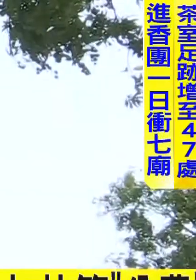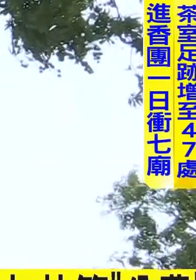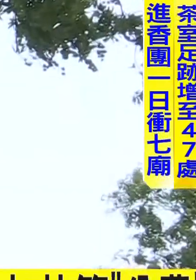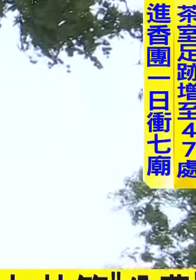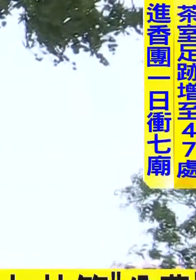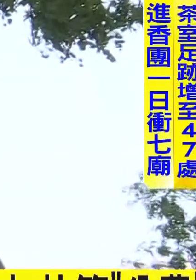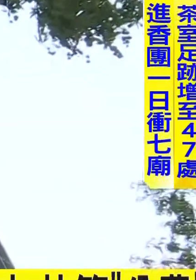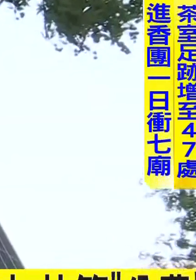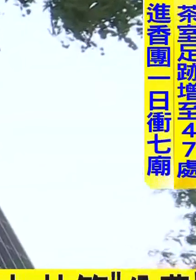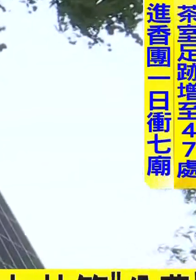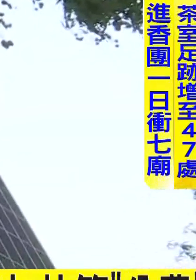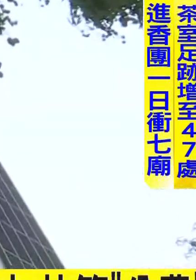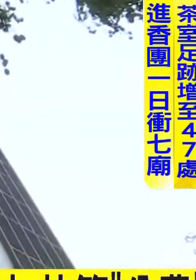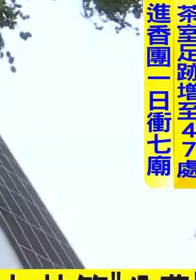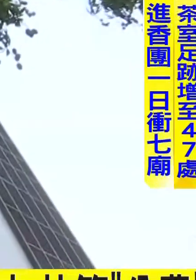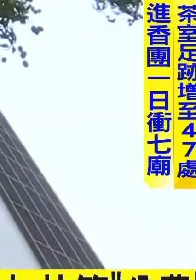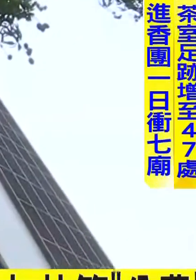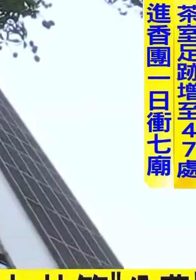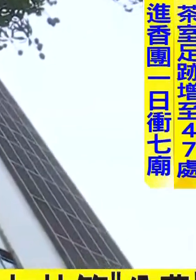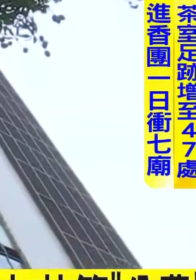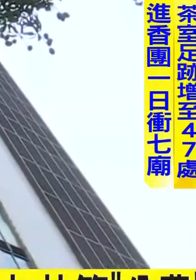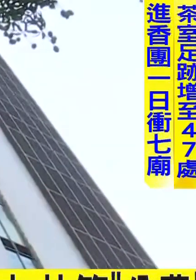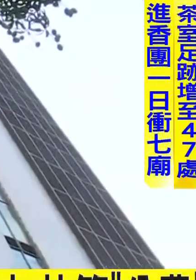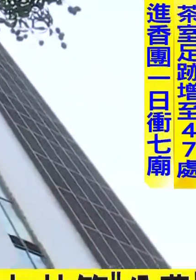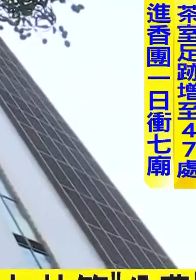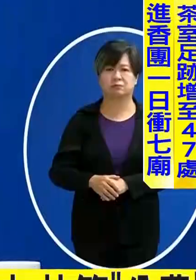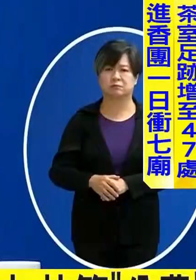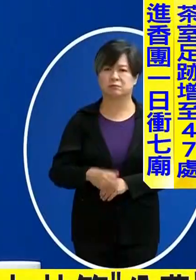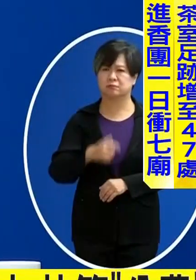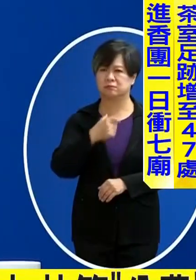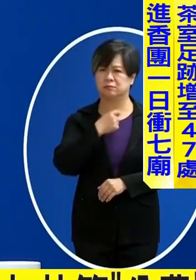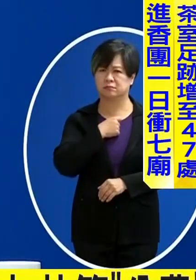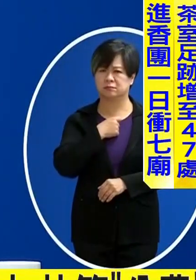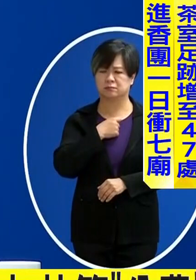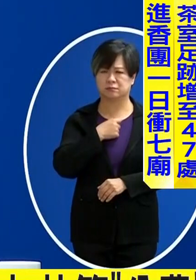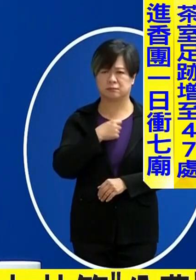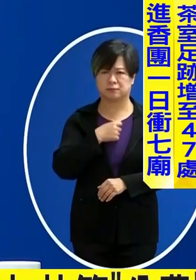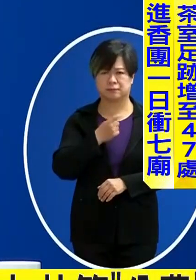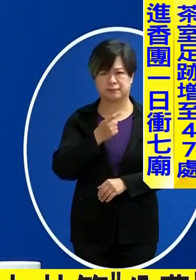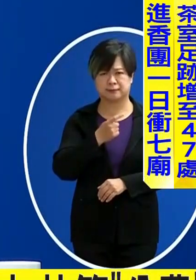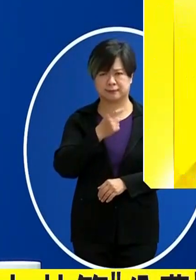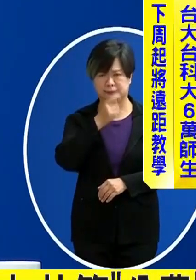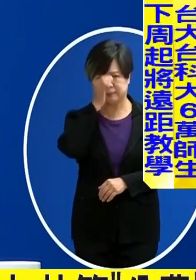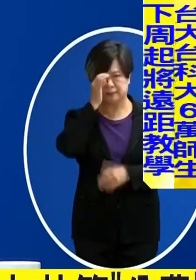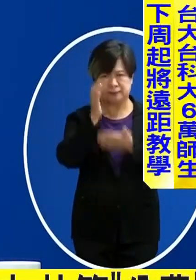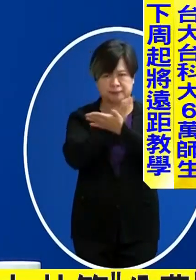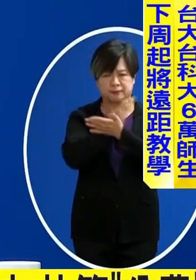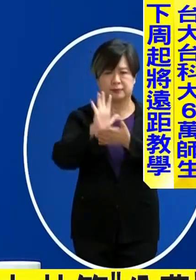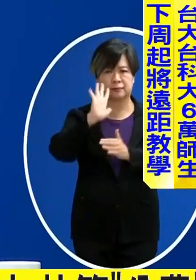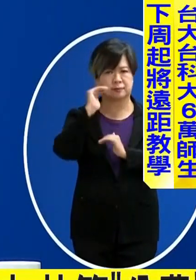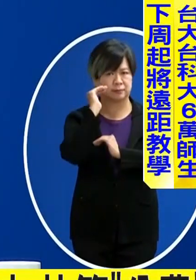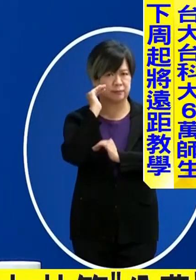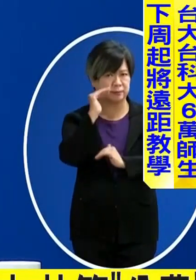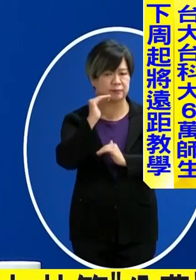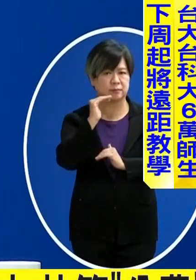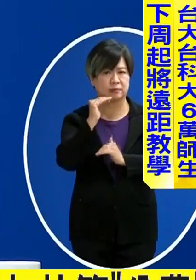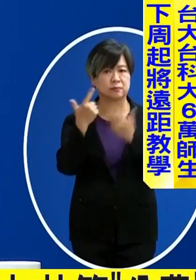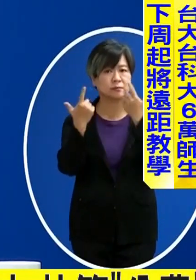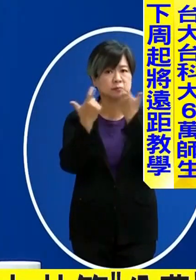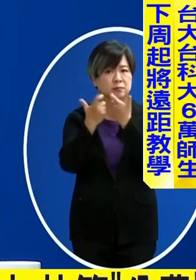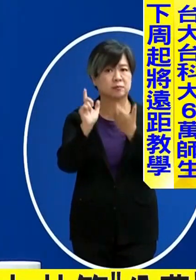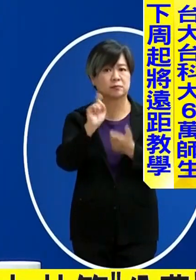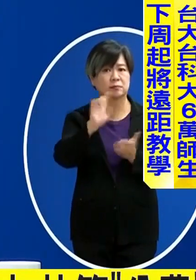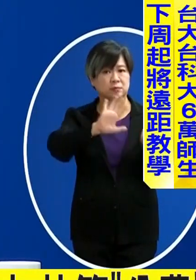合公费的筛检资格 ，CDC 有了最新回应。 它还是有一定的限制啦，那它比较适用